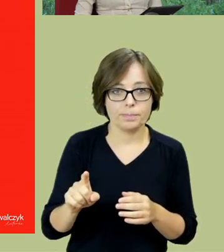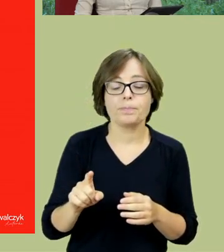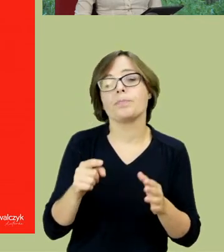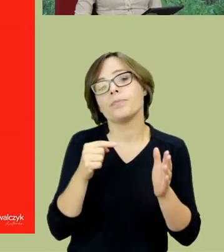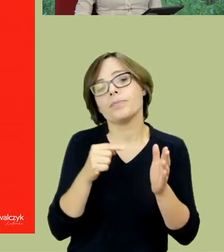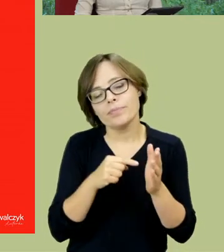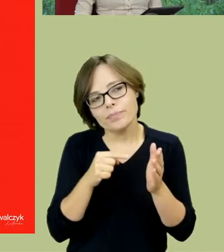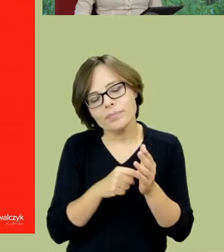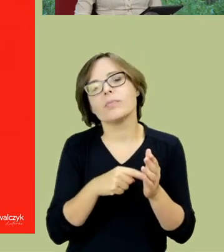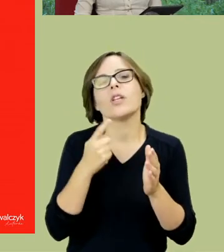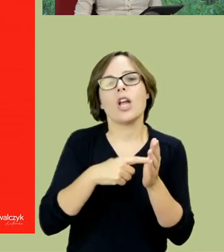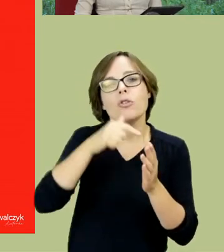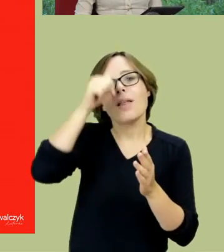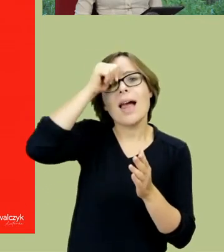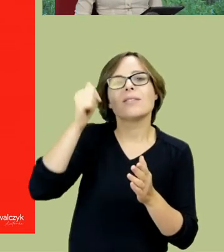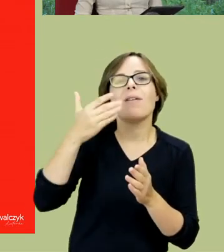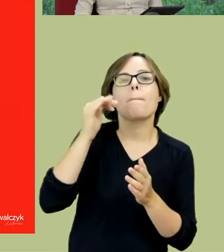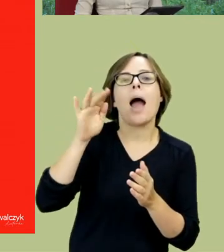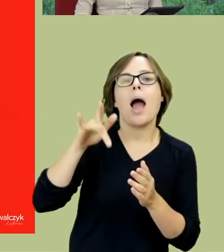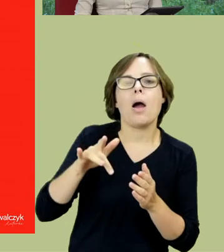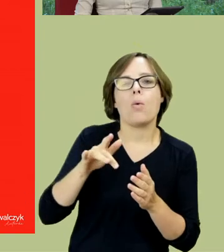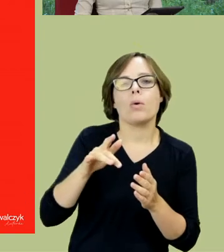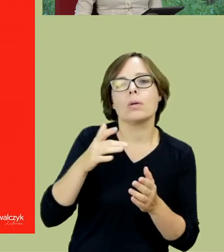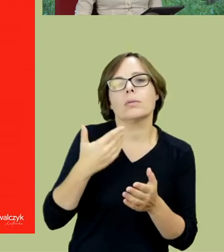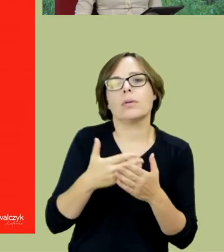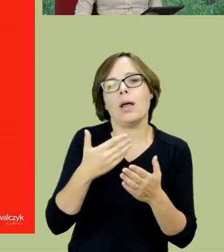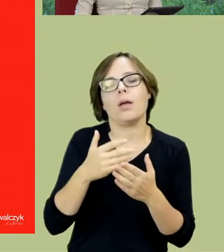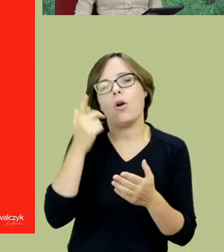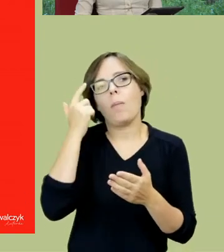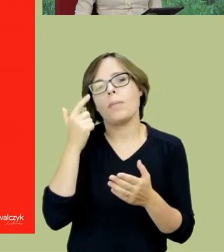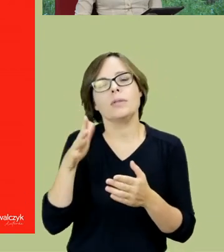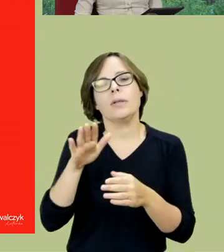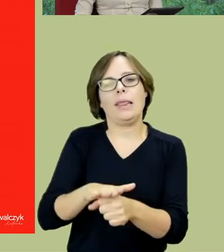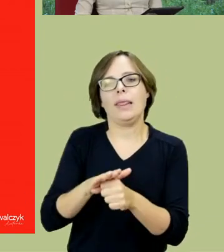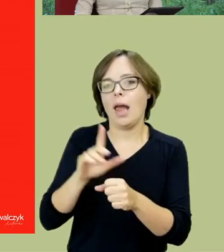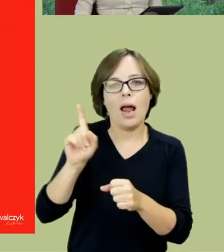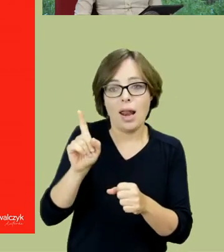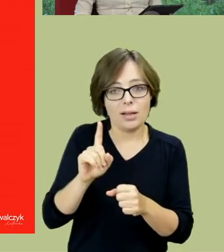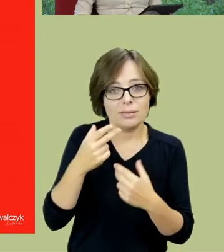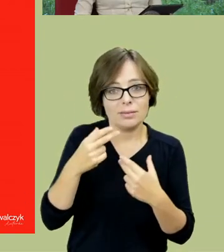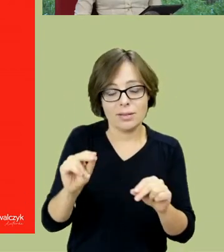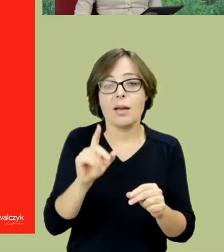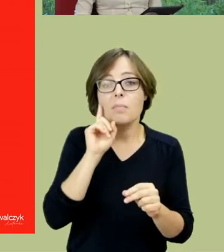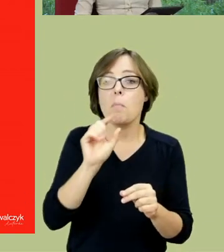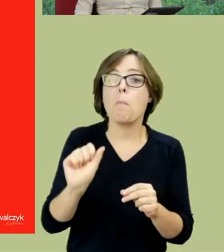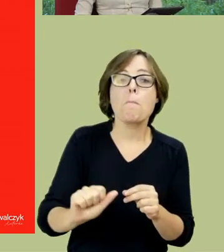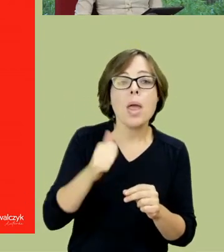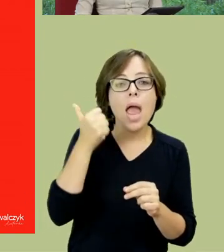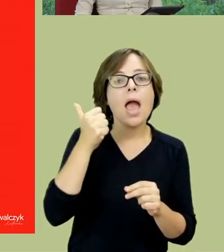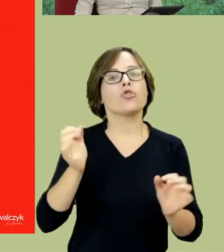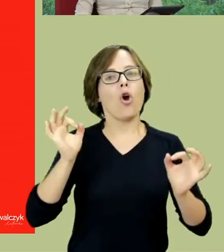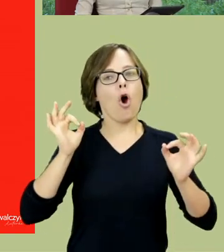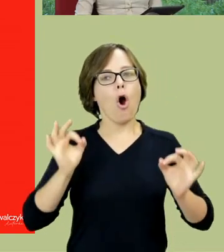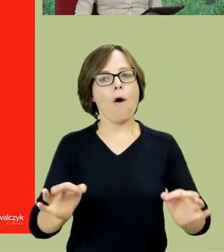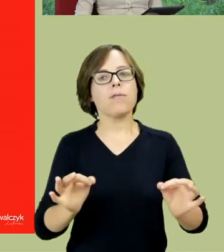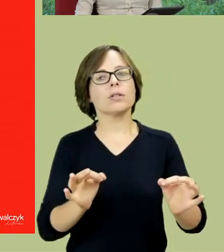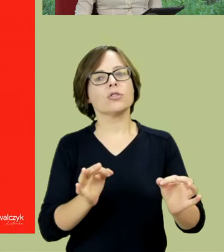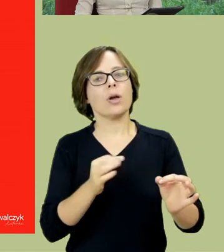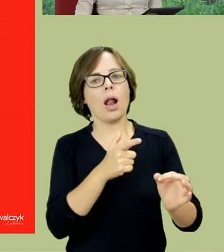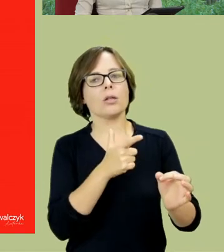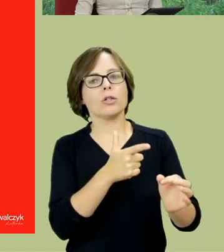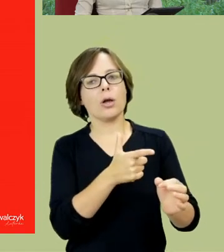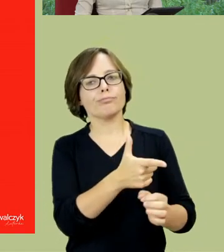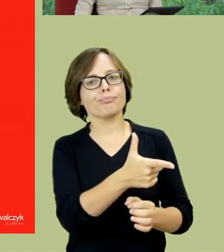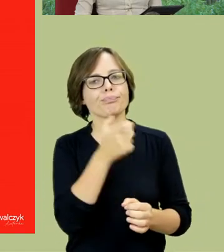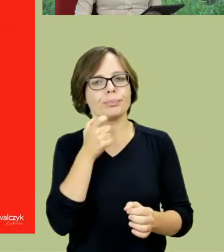może deprecjonowany. Ja chciałam tylko zwrócić Państwa uwagę, że pierwszą oficjalną egzekucję w okupowanej